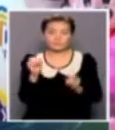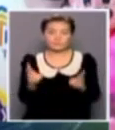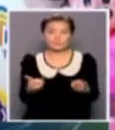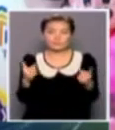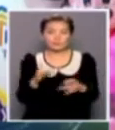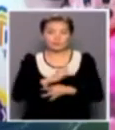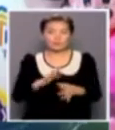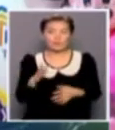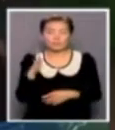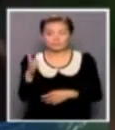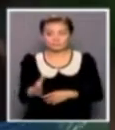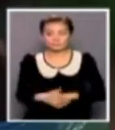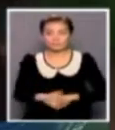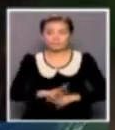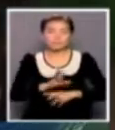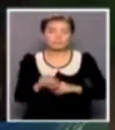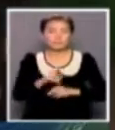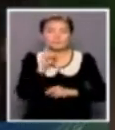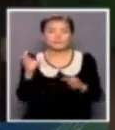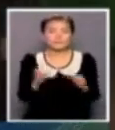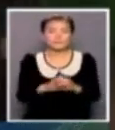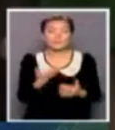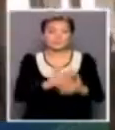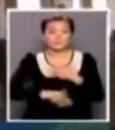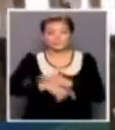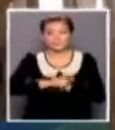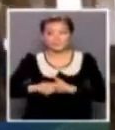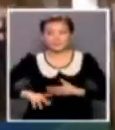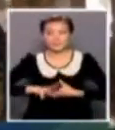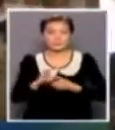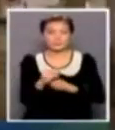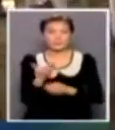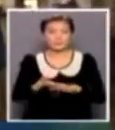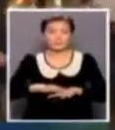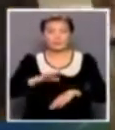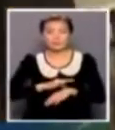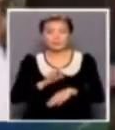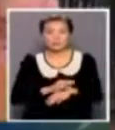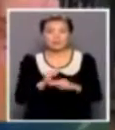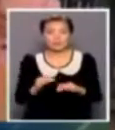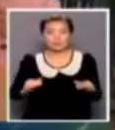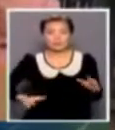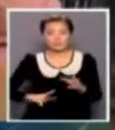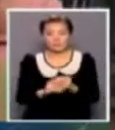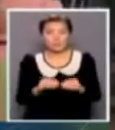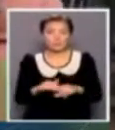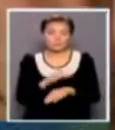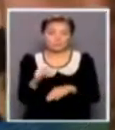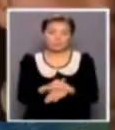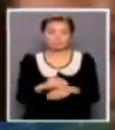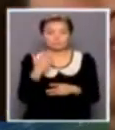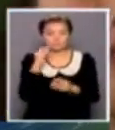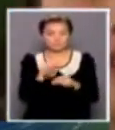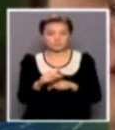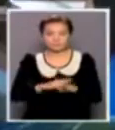үлкен мейрам жасап жатырмыз. Осылайша ерікті жандар мүмкіндігі шектеулі және ауыр дертке шалдыққан балаларды мейірімге,